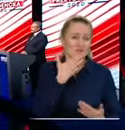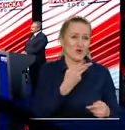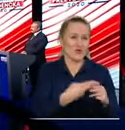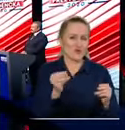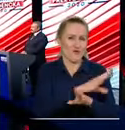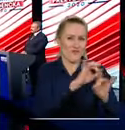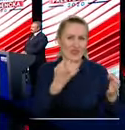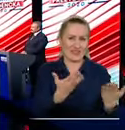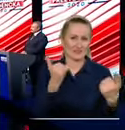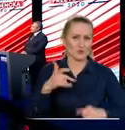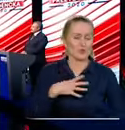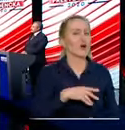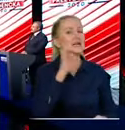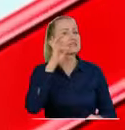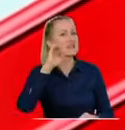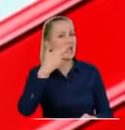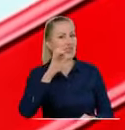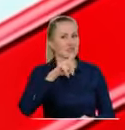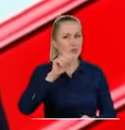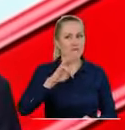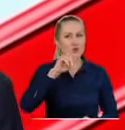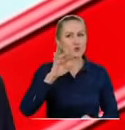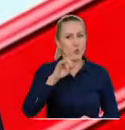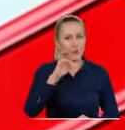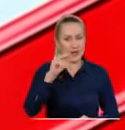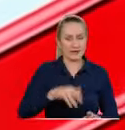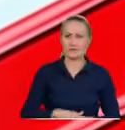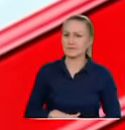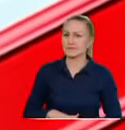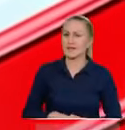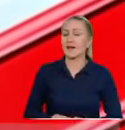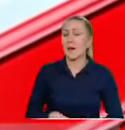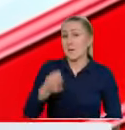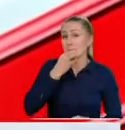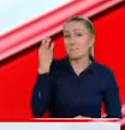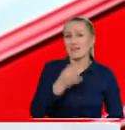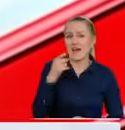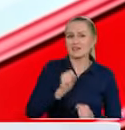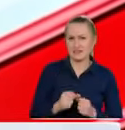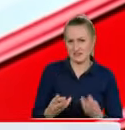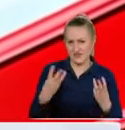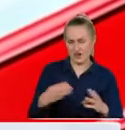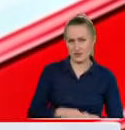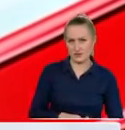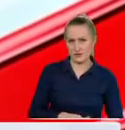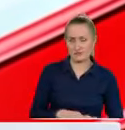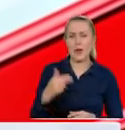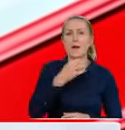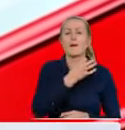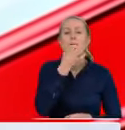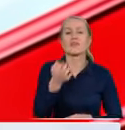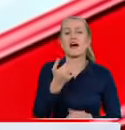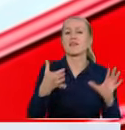Dziękuję. Stanisław Żółtek teraz odpowiada. Wbrew pozorom pytanie uważam za ważne, bo dotyczy naszej